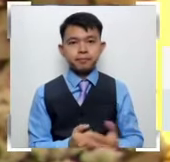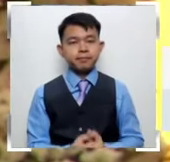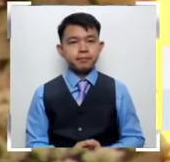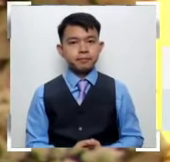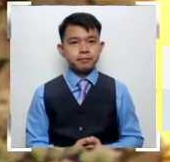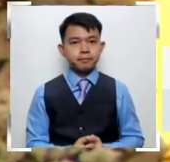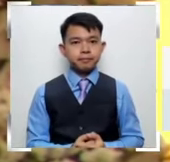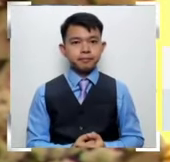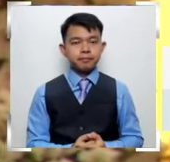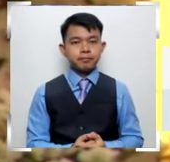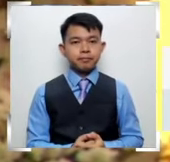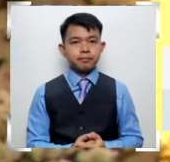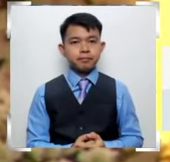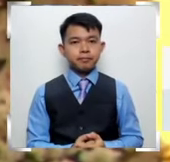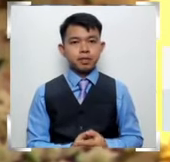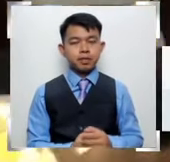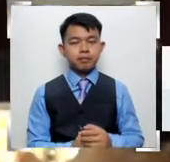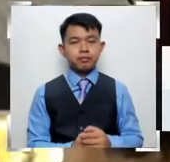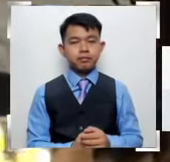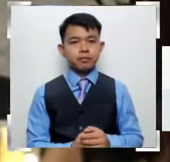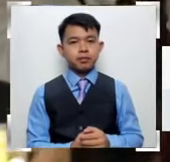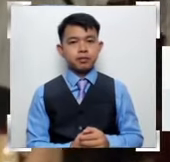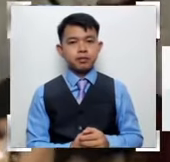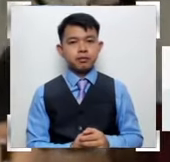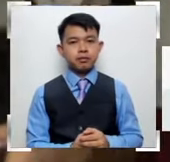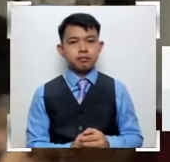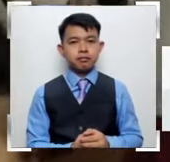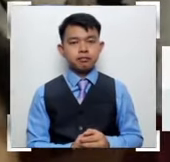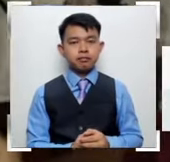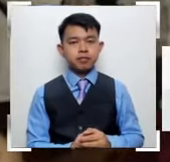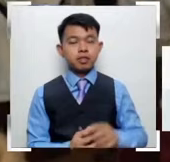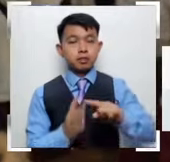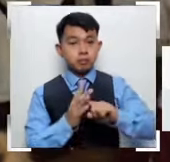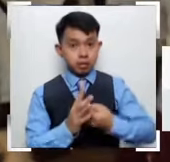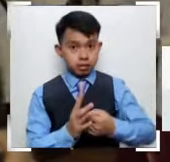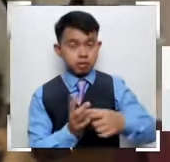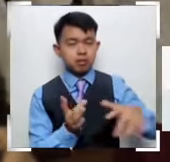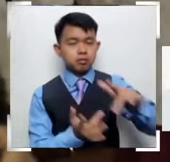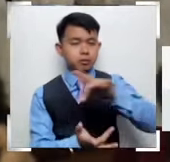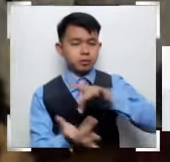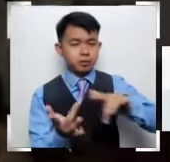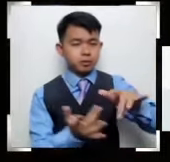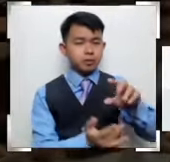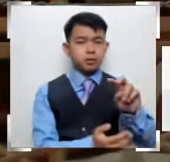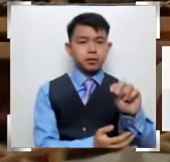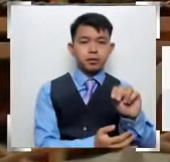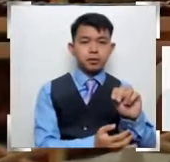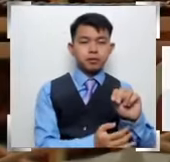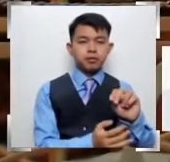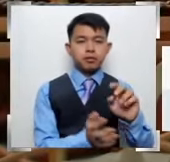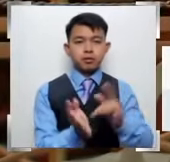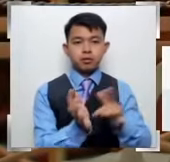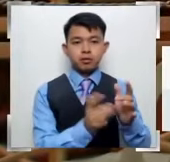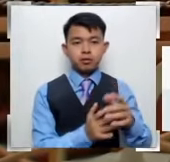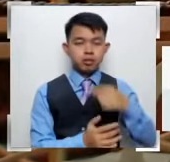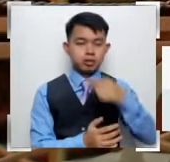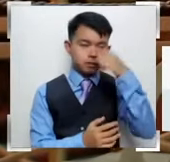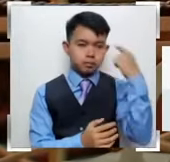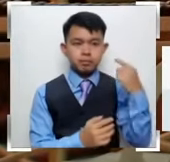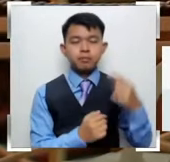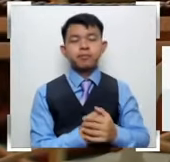ililibot ang imahen ng itim na Nazareno sa paligid ng Quiapo Church bukod pa sa ibang aktibidad. Sa gabi ng Sabado de